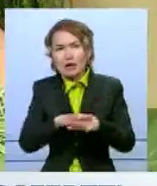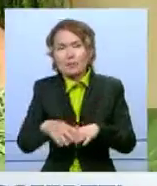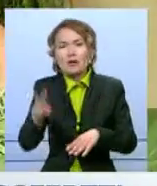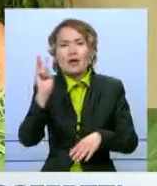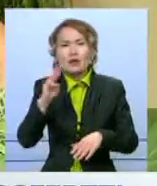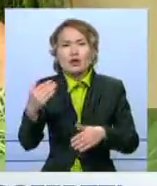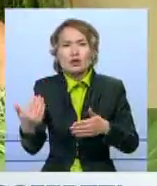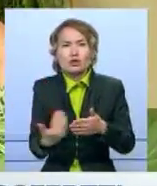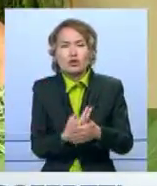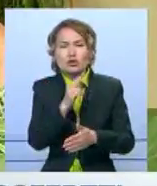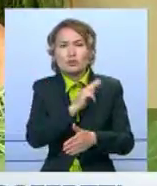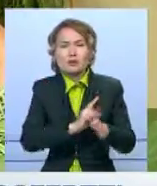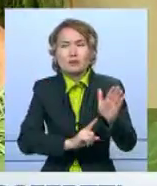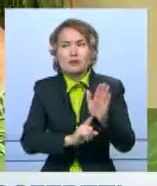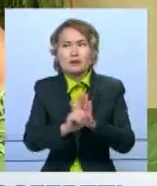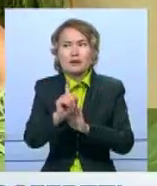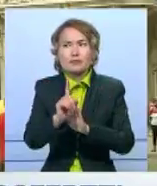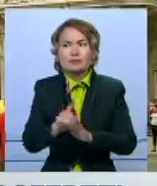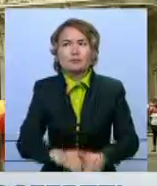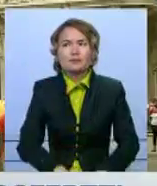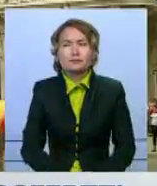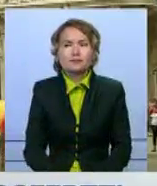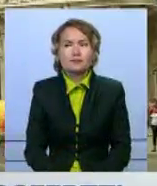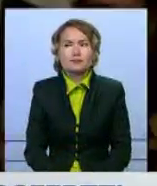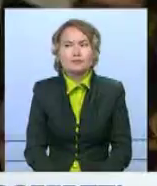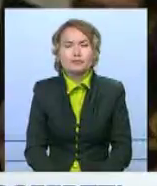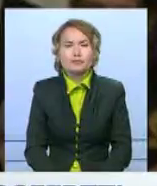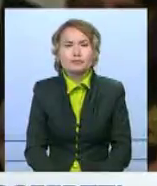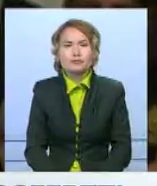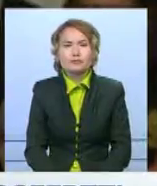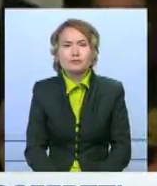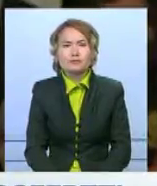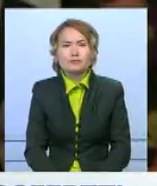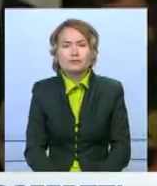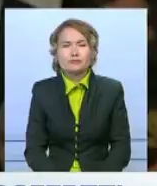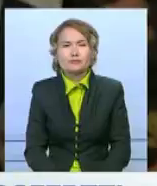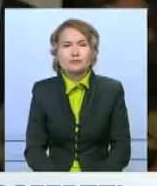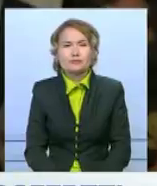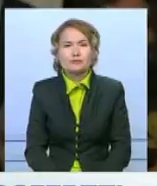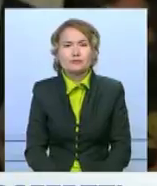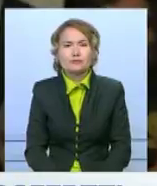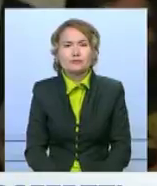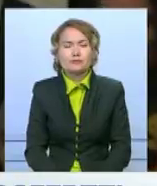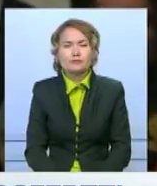қарым-қатынасты қайта орнатқан еді.